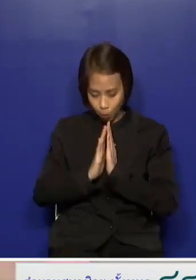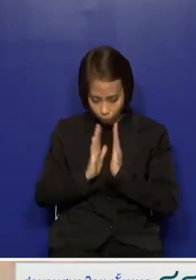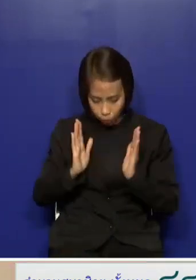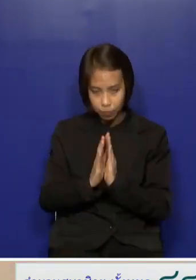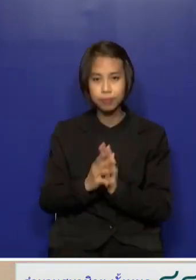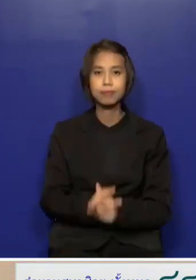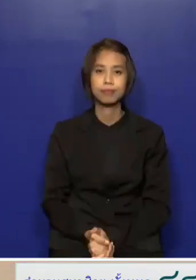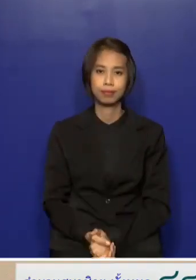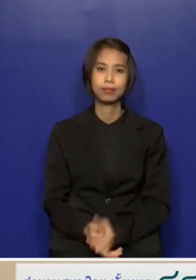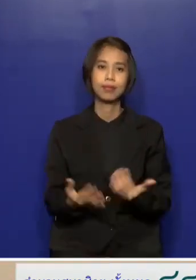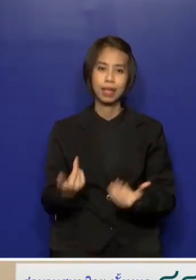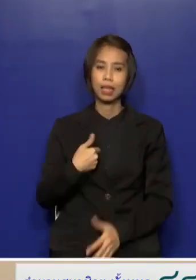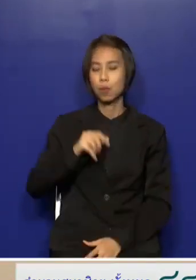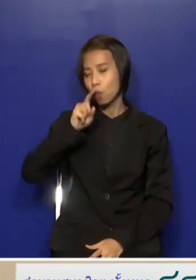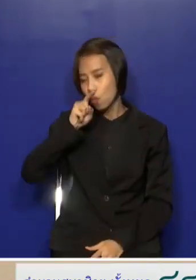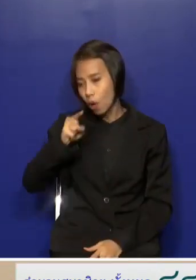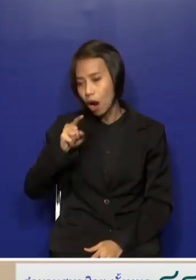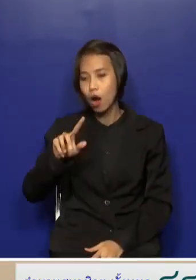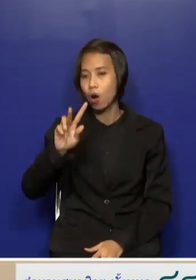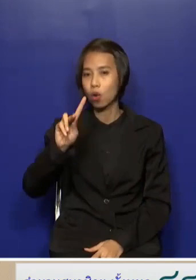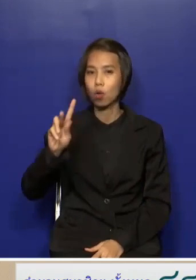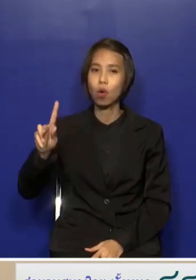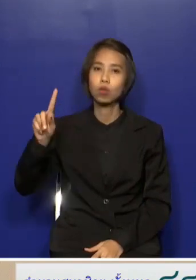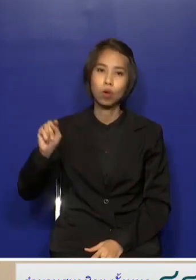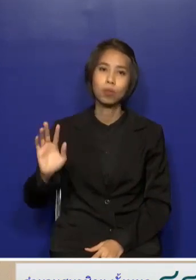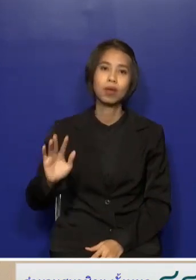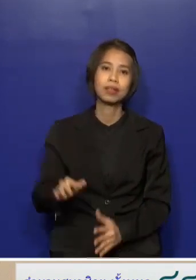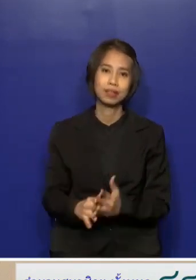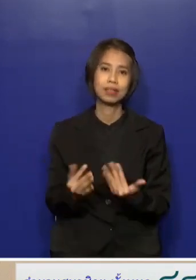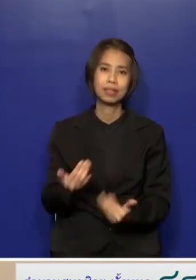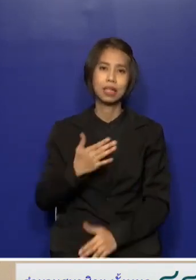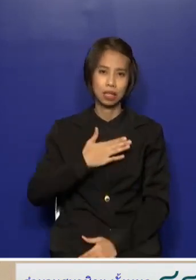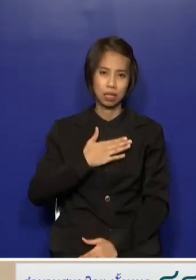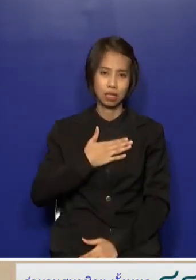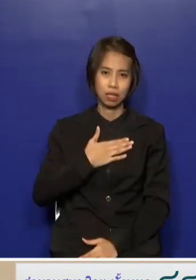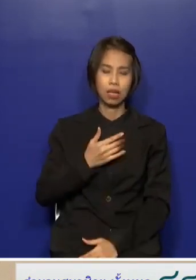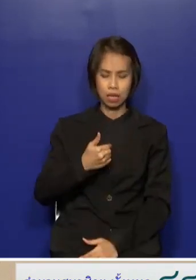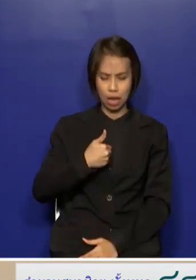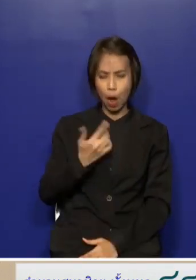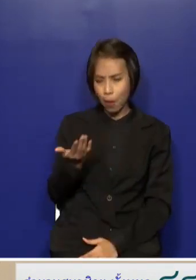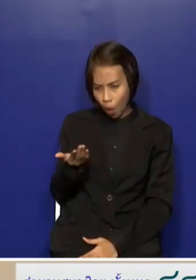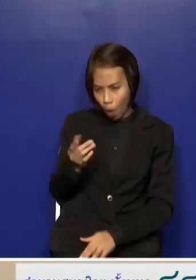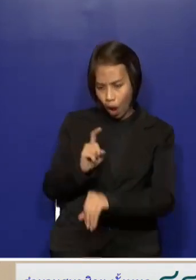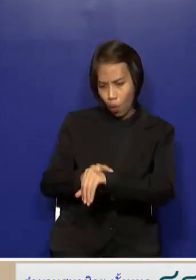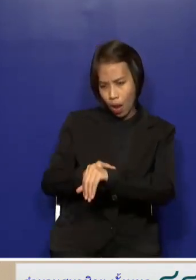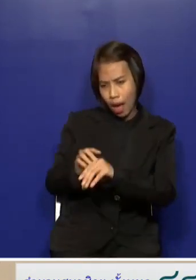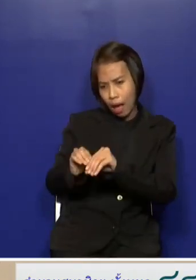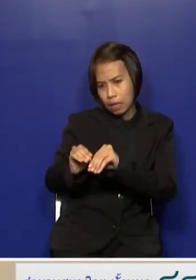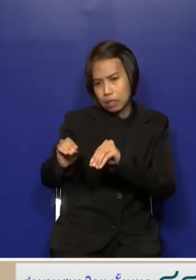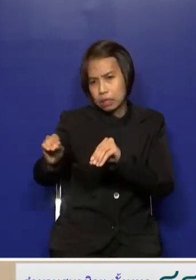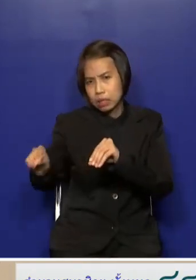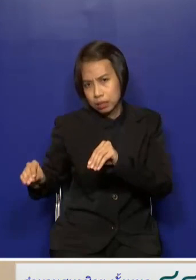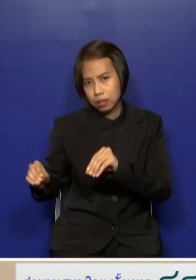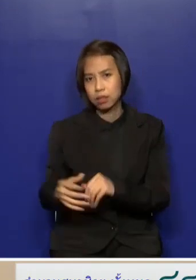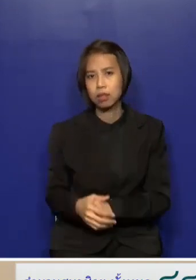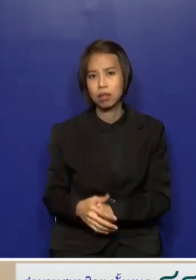ม่ไปตำหนิกกต.นะครับ5โมงเย็นนี้ผมเองนะครับเป็นคนไปขอว่าไม่มีประเทศไหนในโลกที่ก็ให้